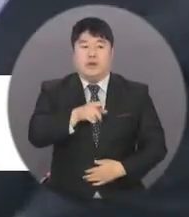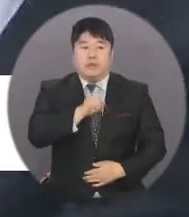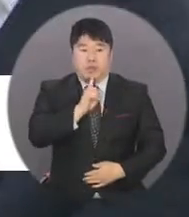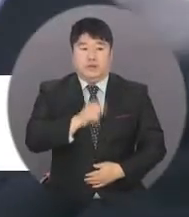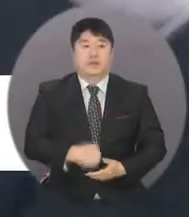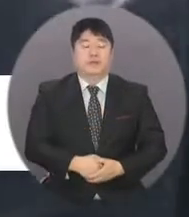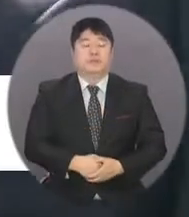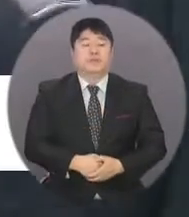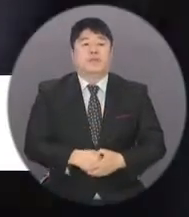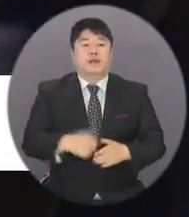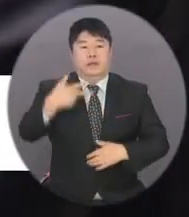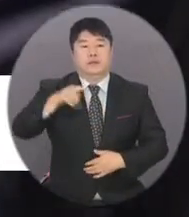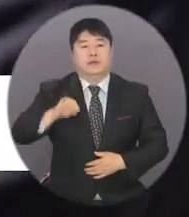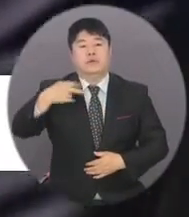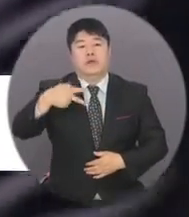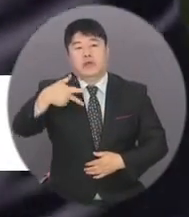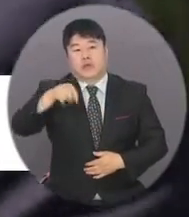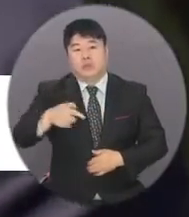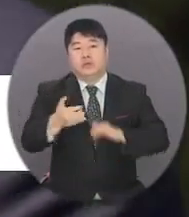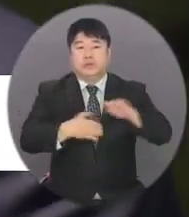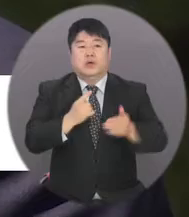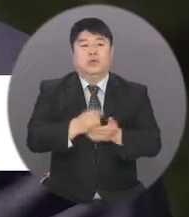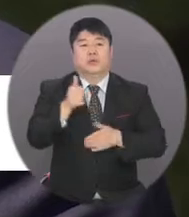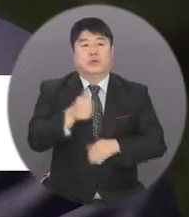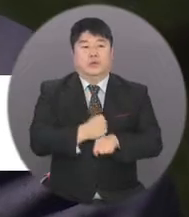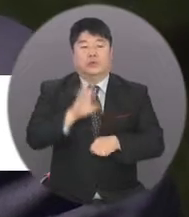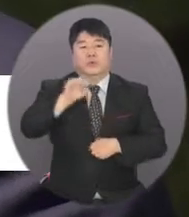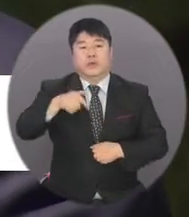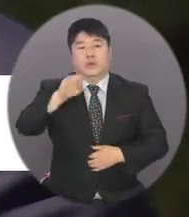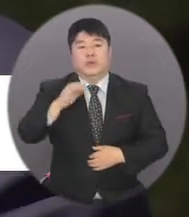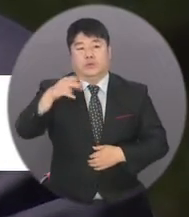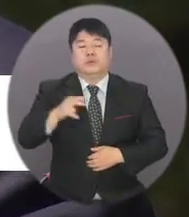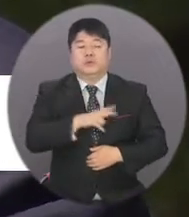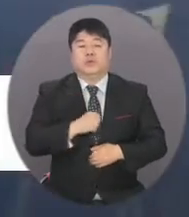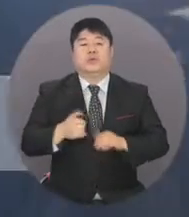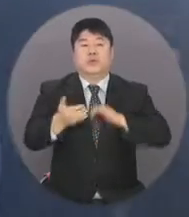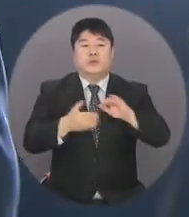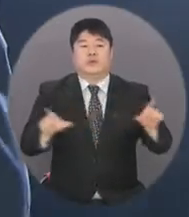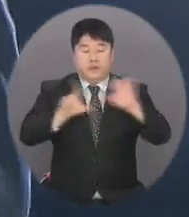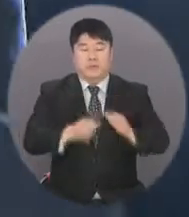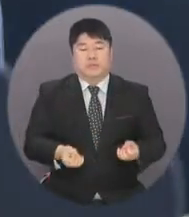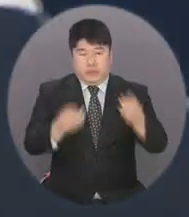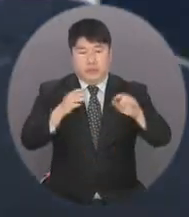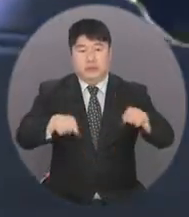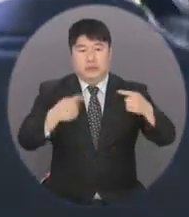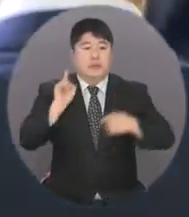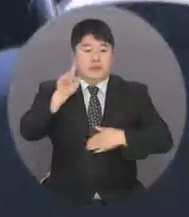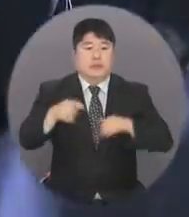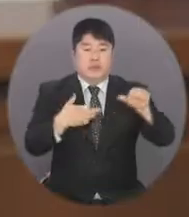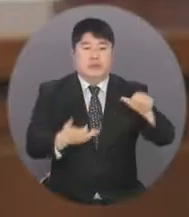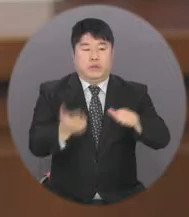말했습니다. 정세균 전 총리와 박용진 의원은 5.18 전야제에 참석한 뒤 내일 5.18 묘지를